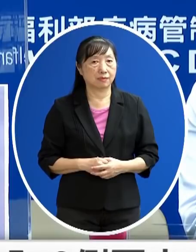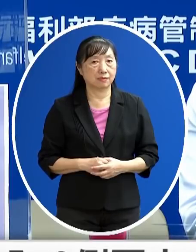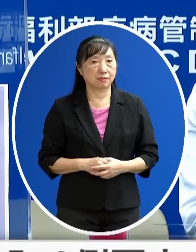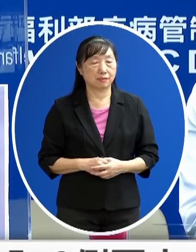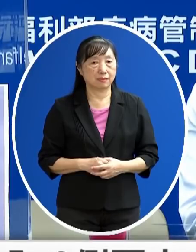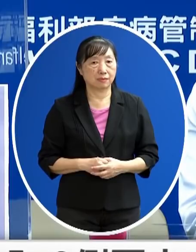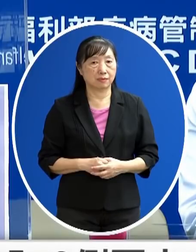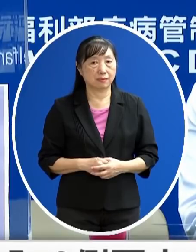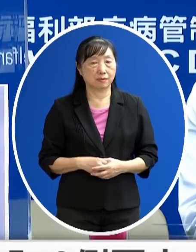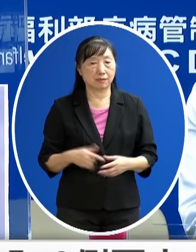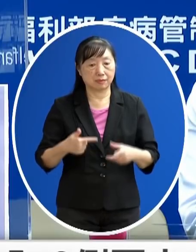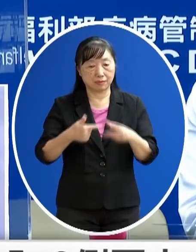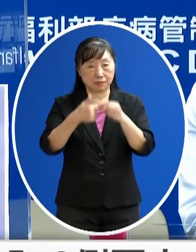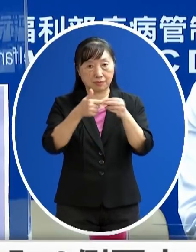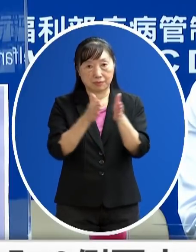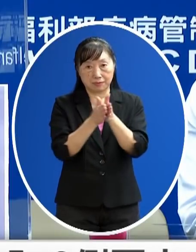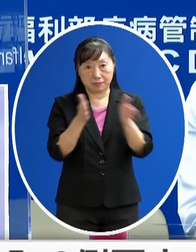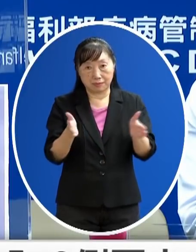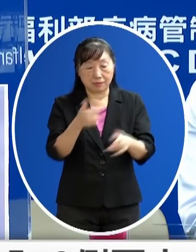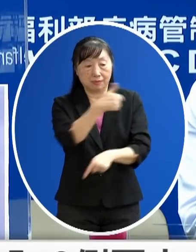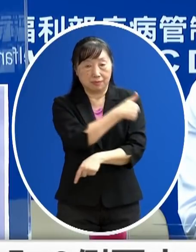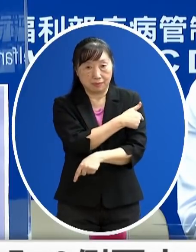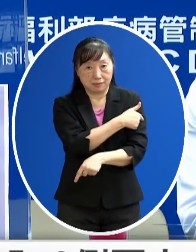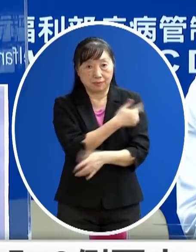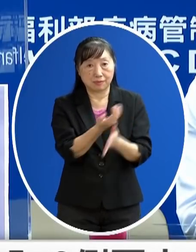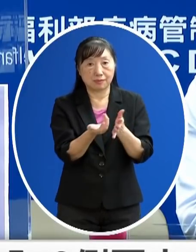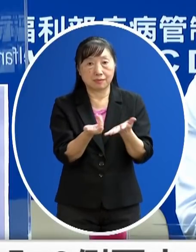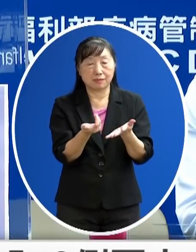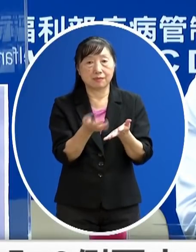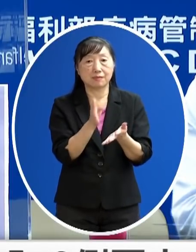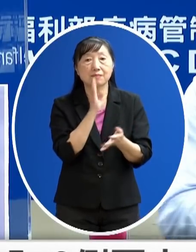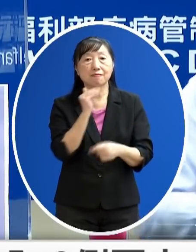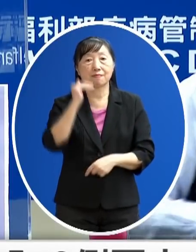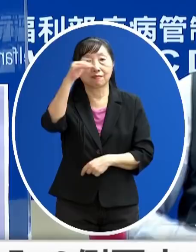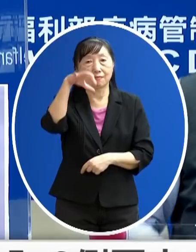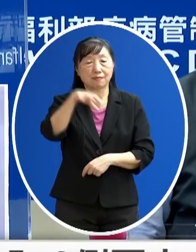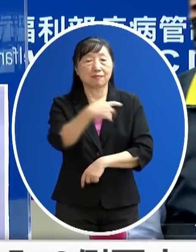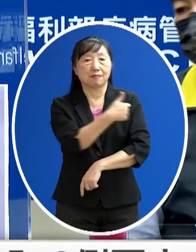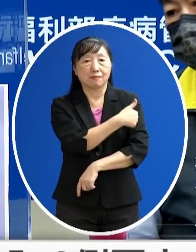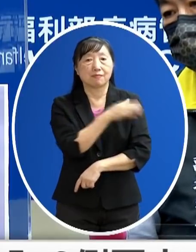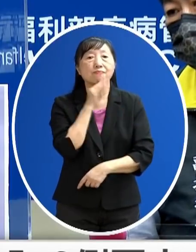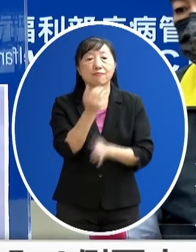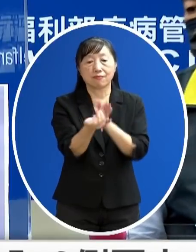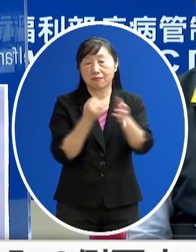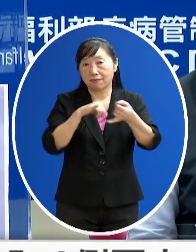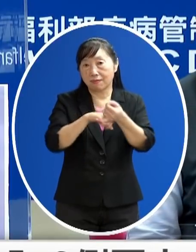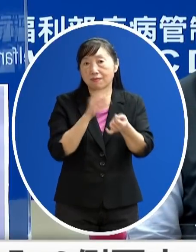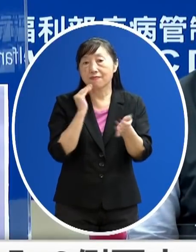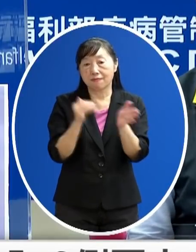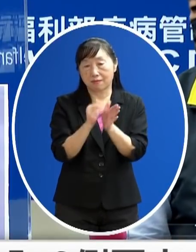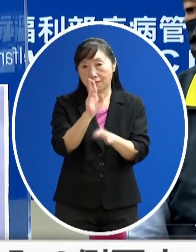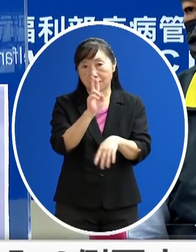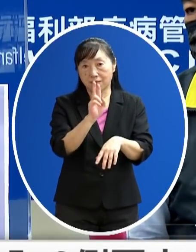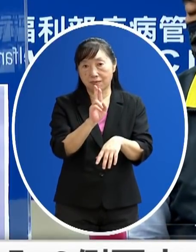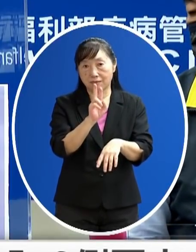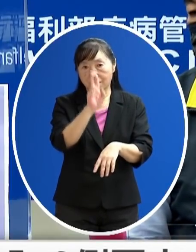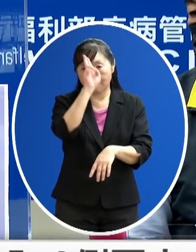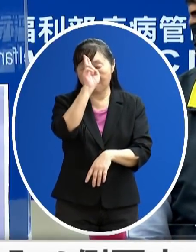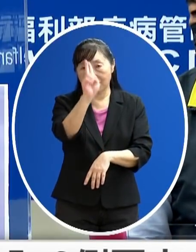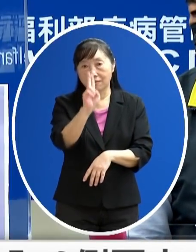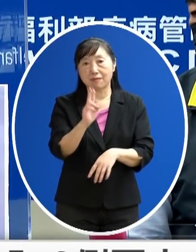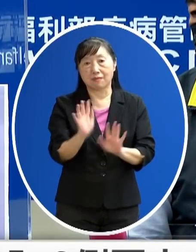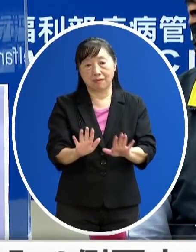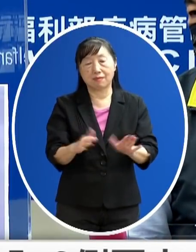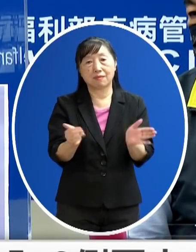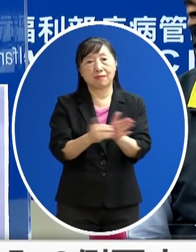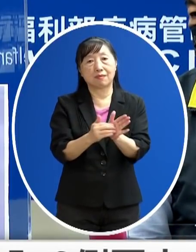那个第六期接种的疫苗是高端的疫苗，那医院登记到中午已经结算